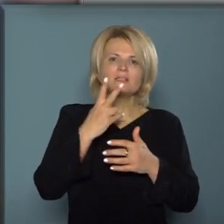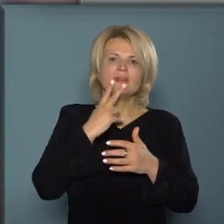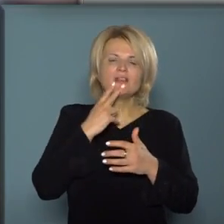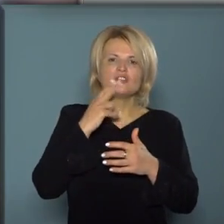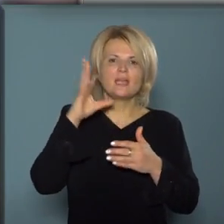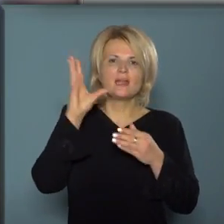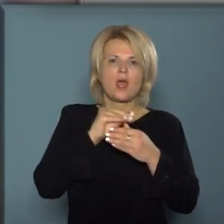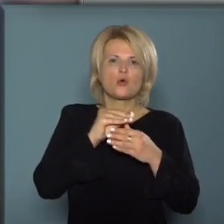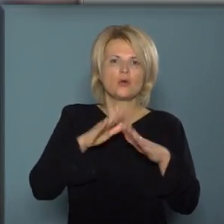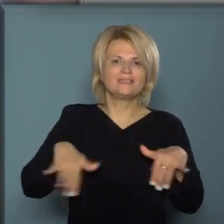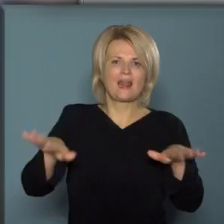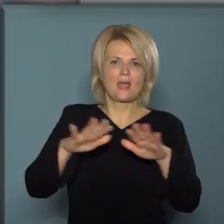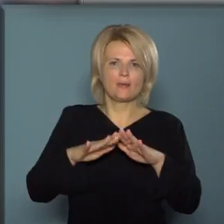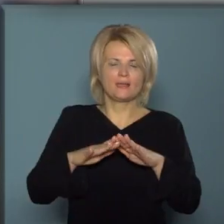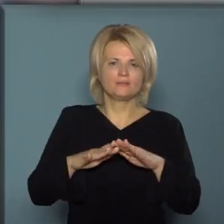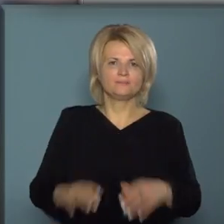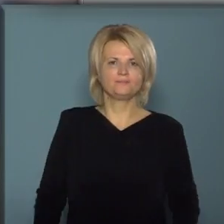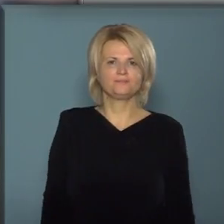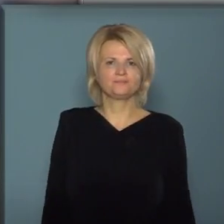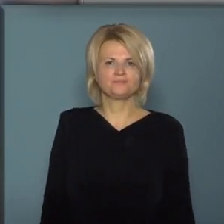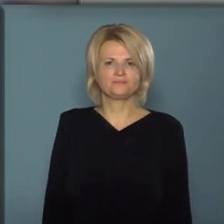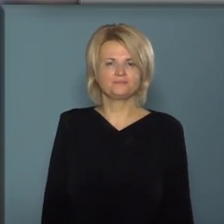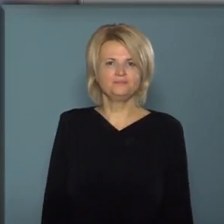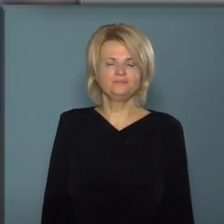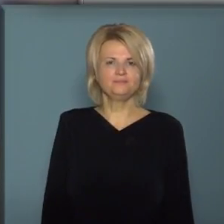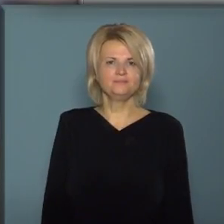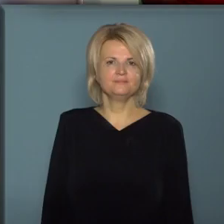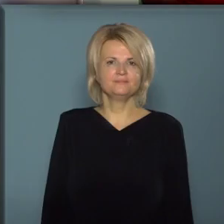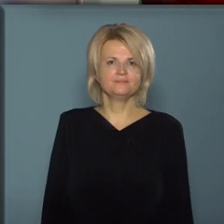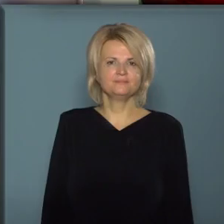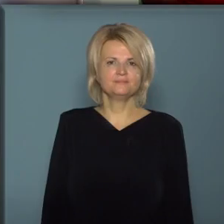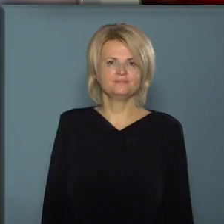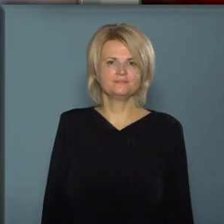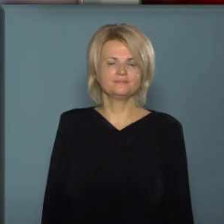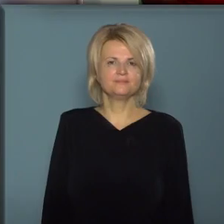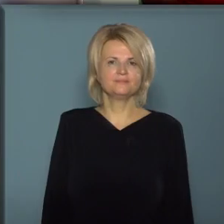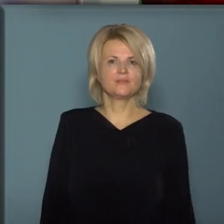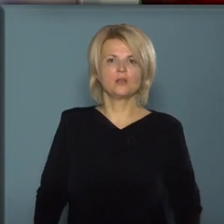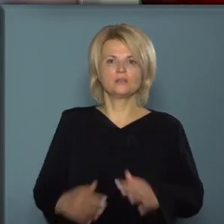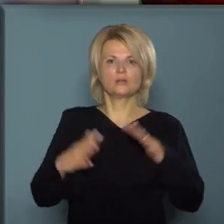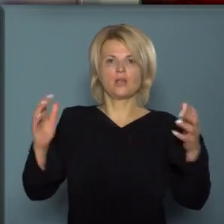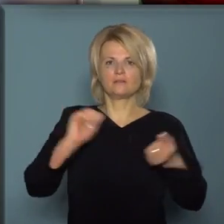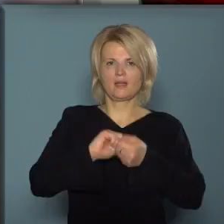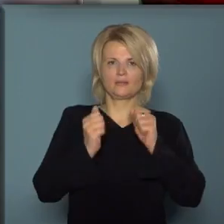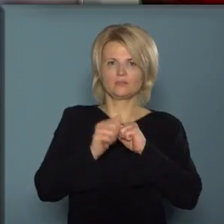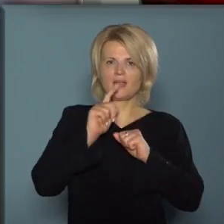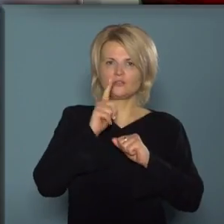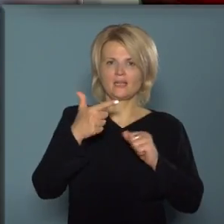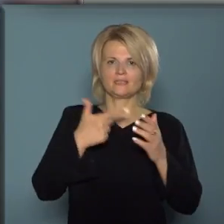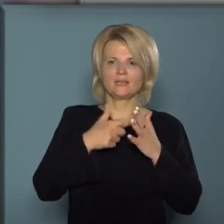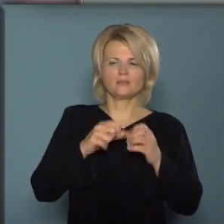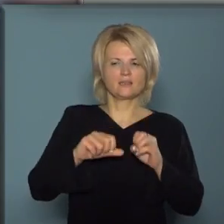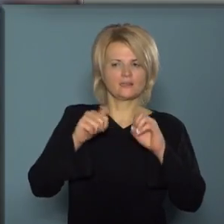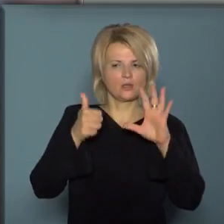lakótelepen és annak környezetében. És ami szintén kifejezetten látványos lesz, hogy még 2016-ban